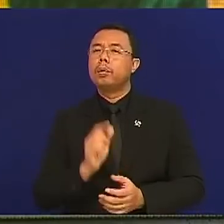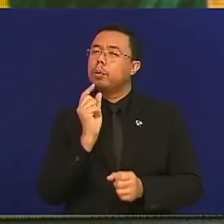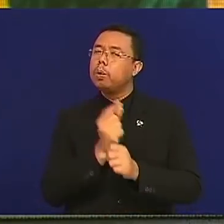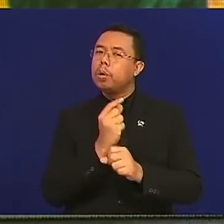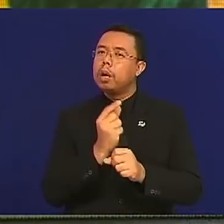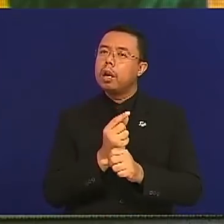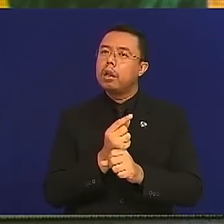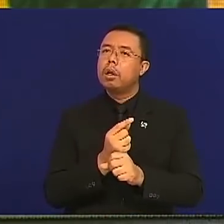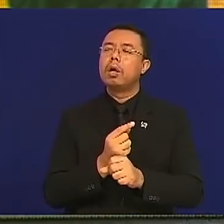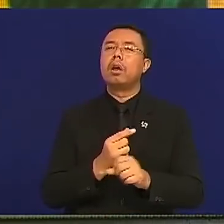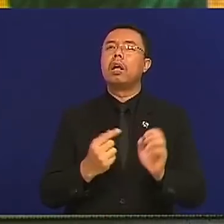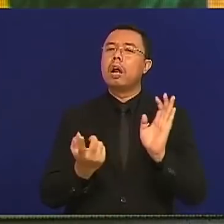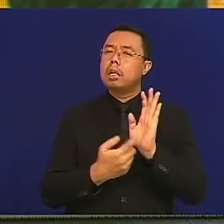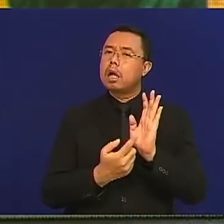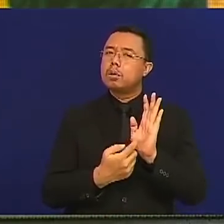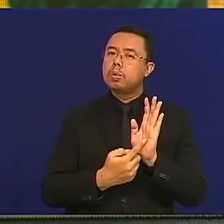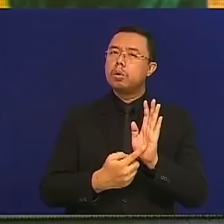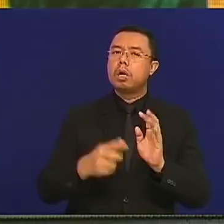guna tajuk